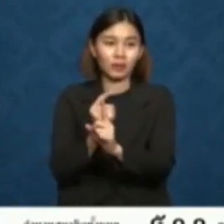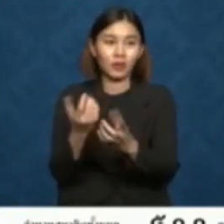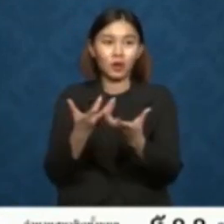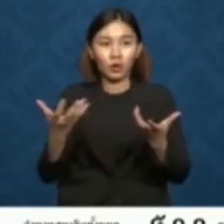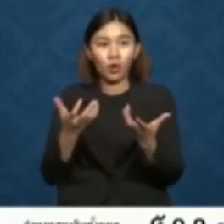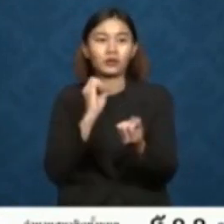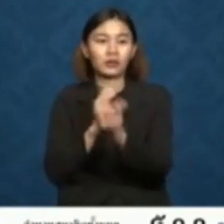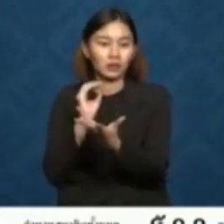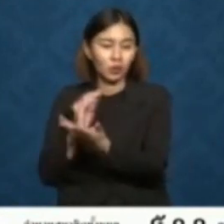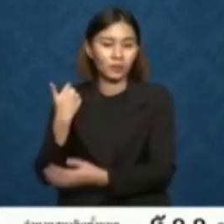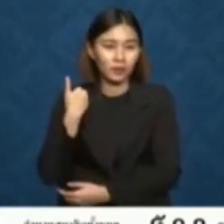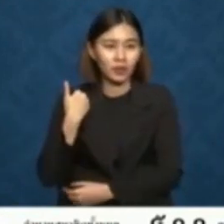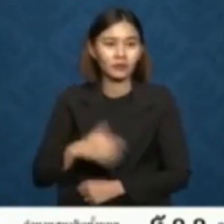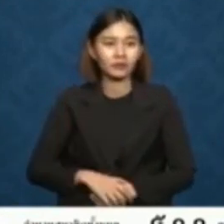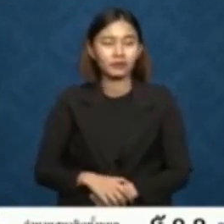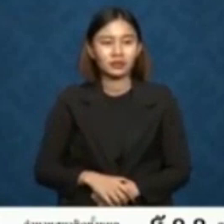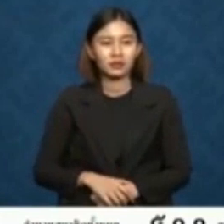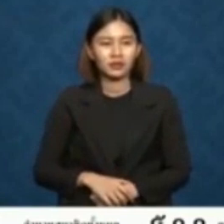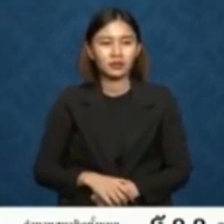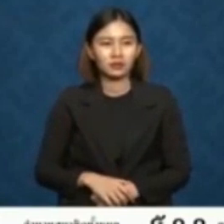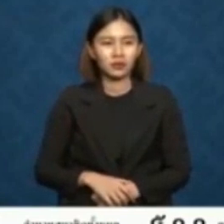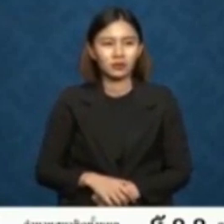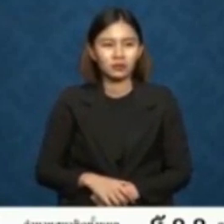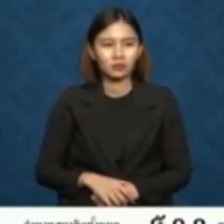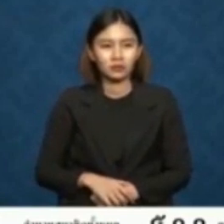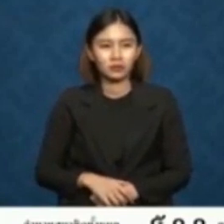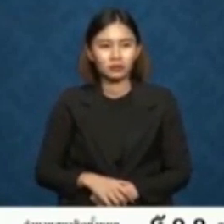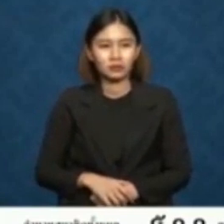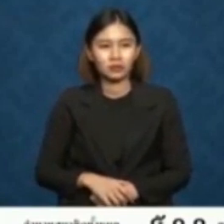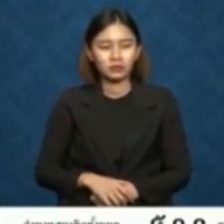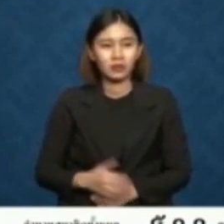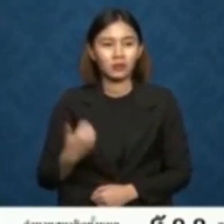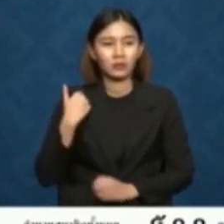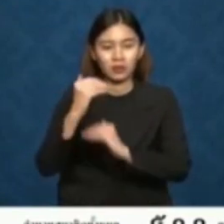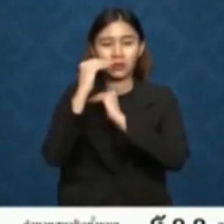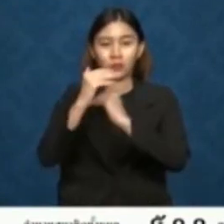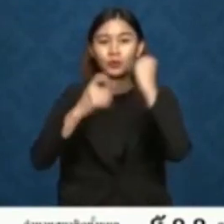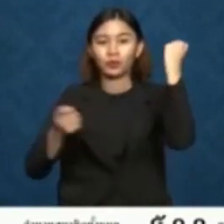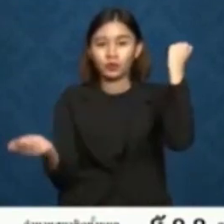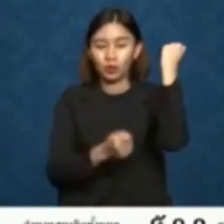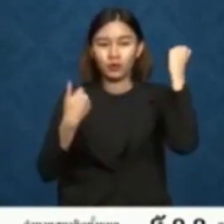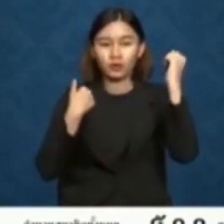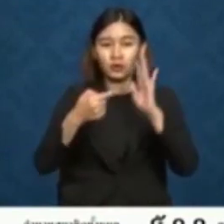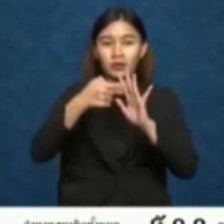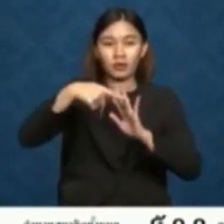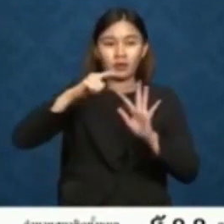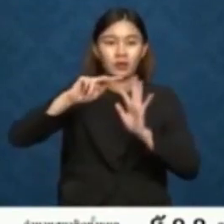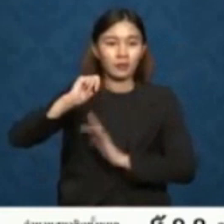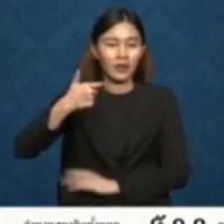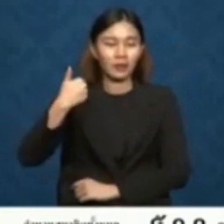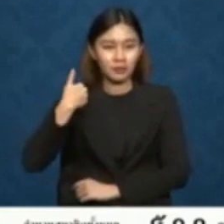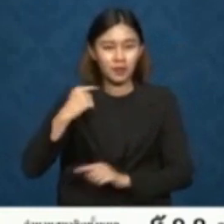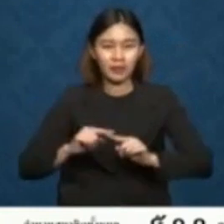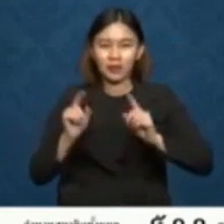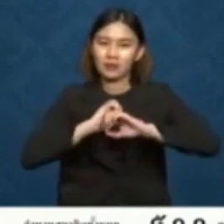ครับให้แก่รัฐตามมูลค่าทรัพยากรที่ถูกทำลายไปหรือเสียหายครับท่านประธานถึงแม้จะมีการกำหนดบทลงโทษครับ